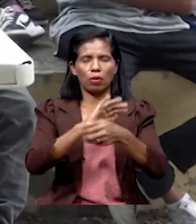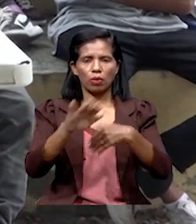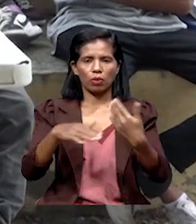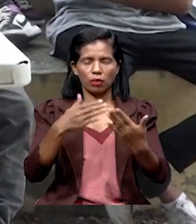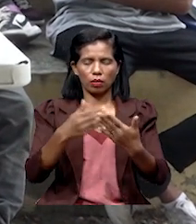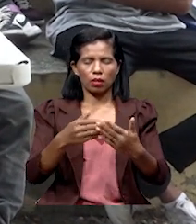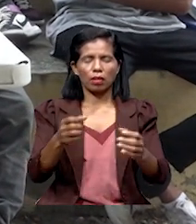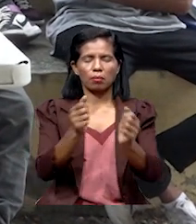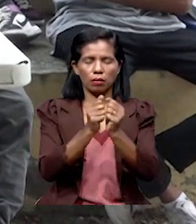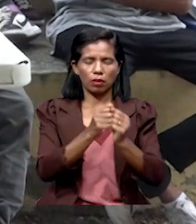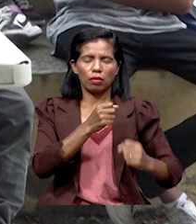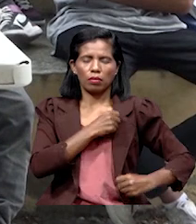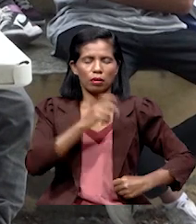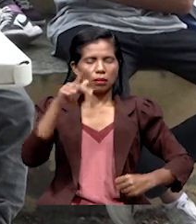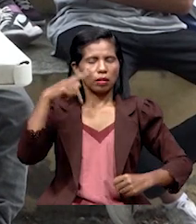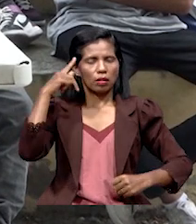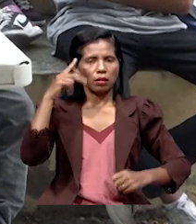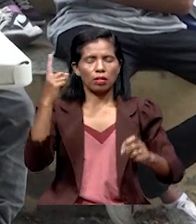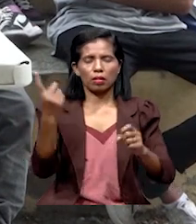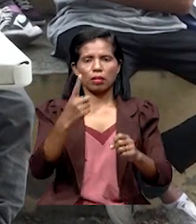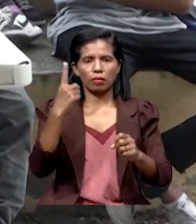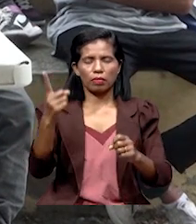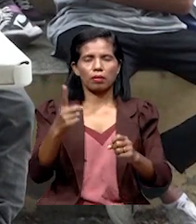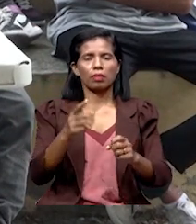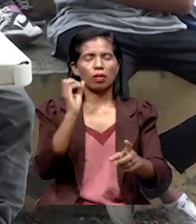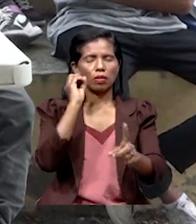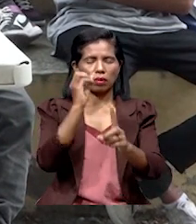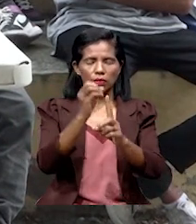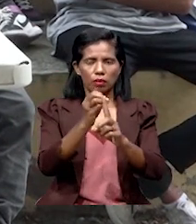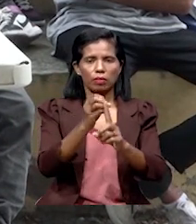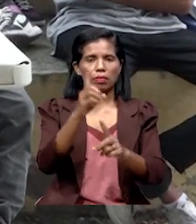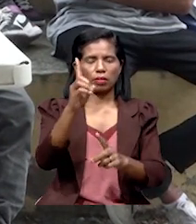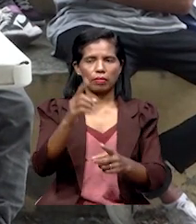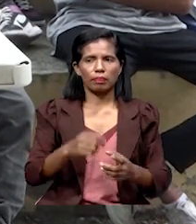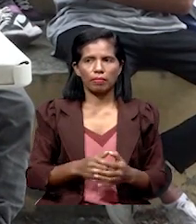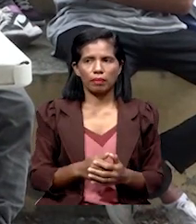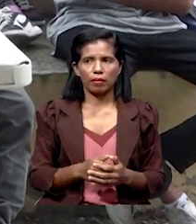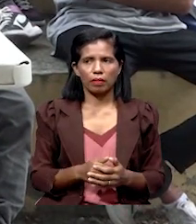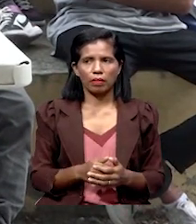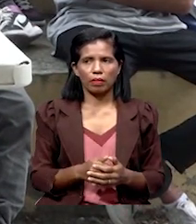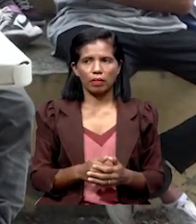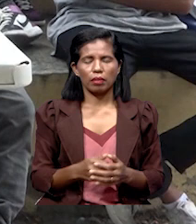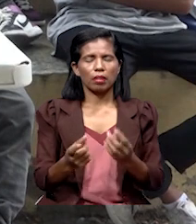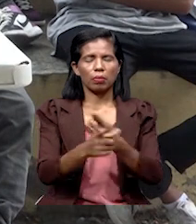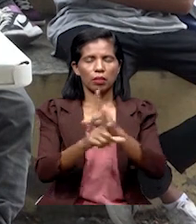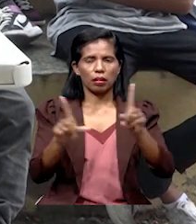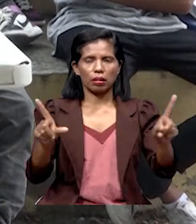forsa politiku no manteng koesão sosial ba objetivu komun ida mak libertasaun